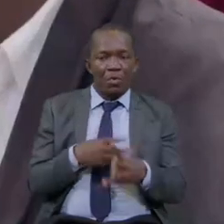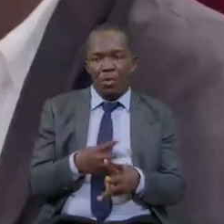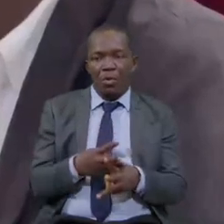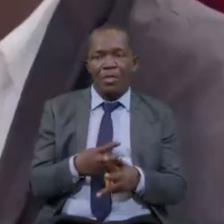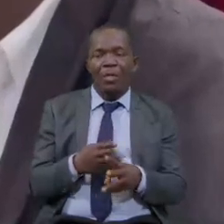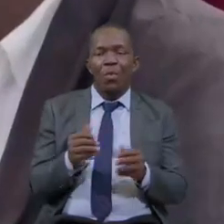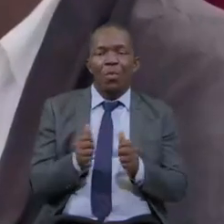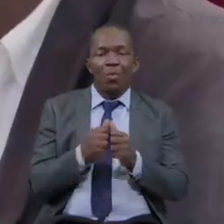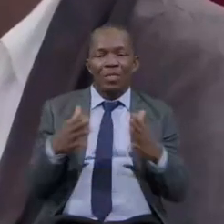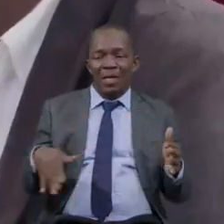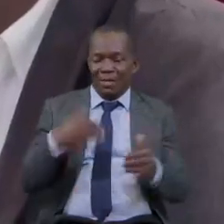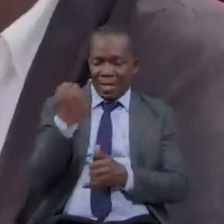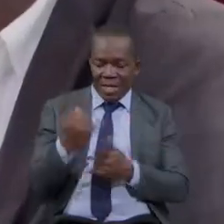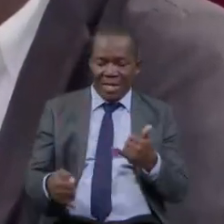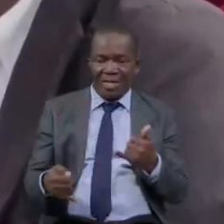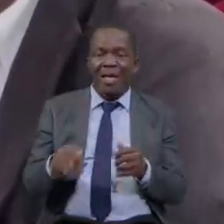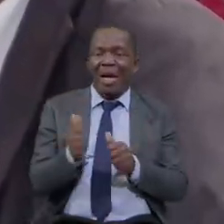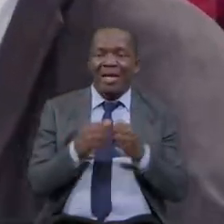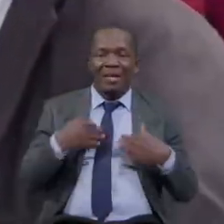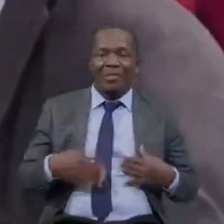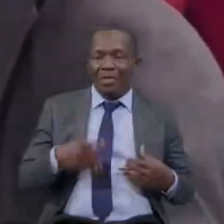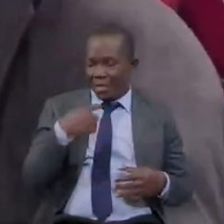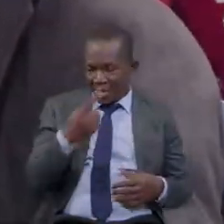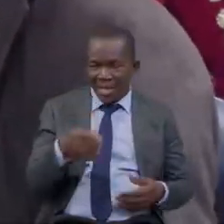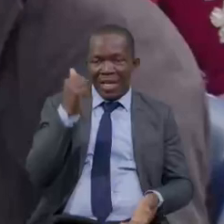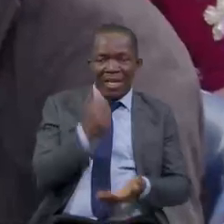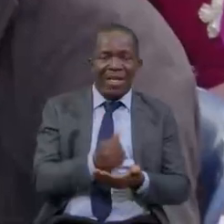Et quelqu'un crie là-bas.